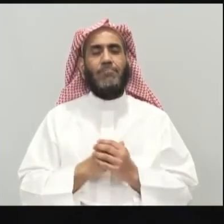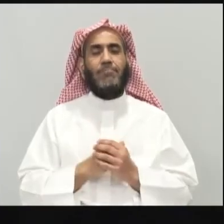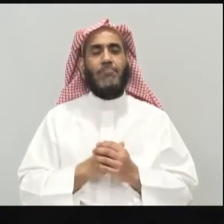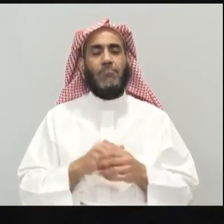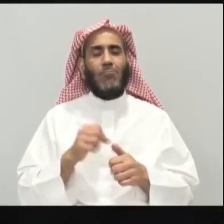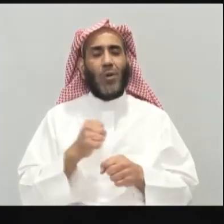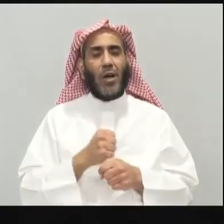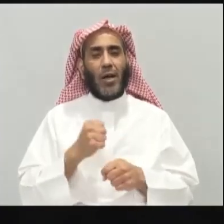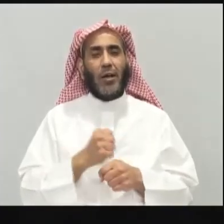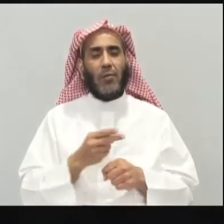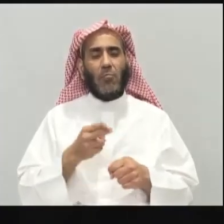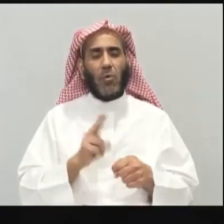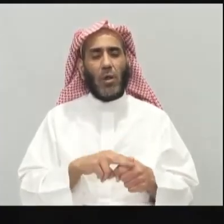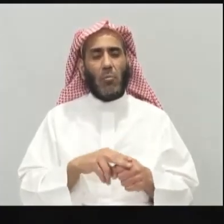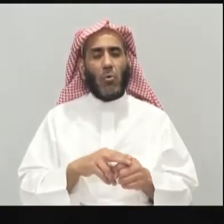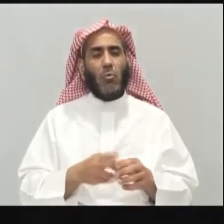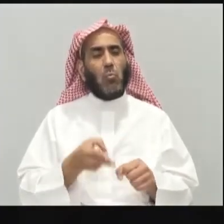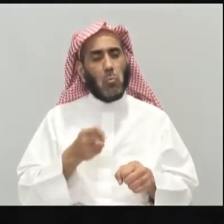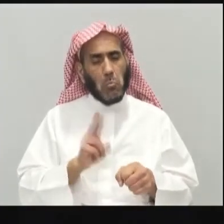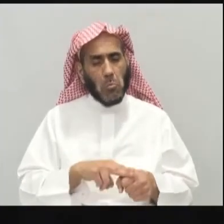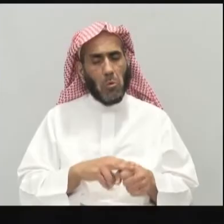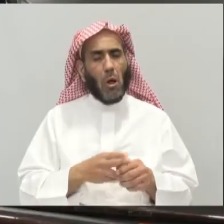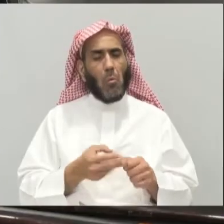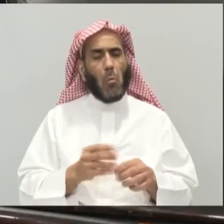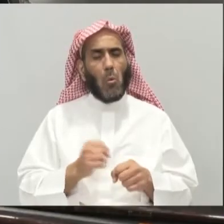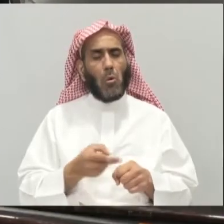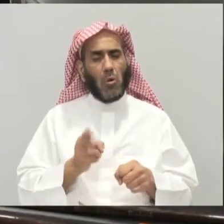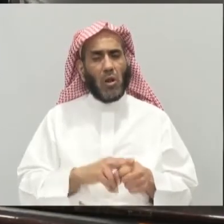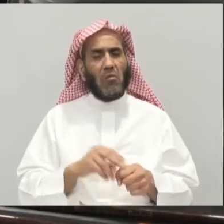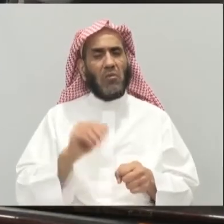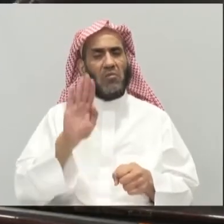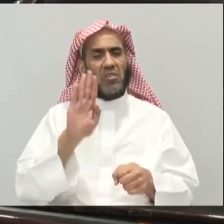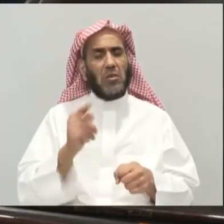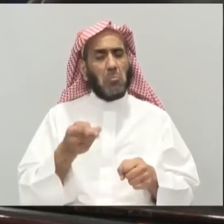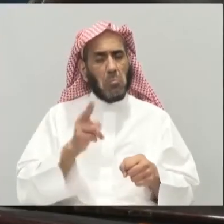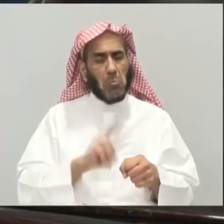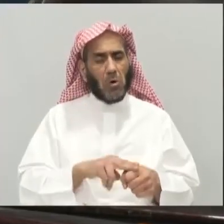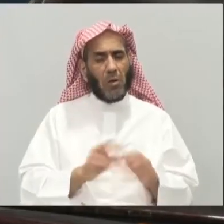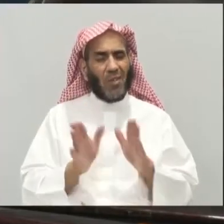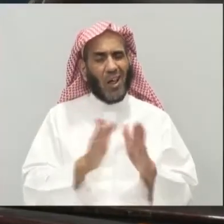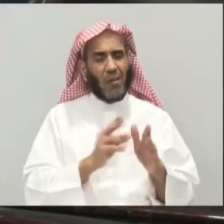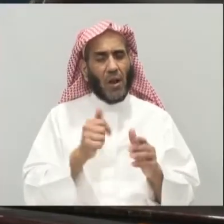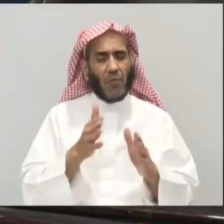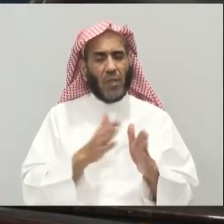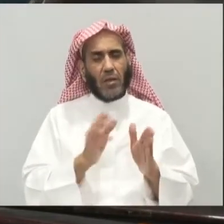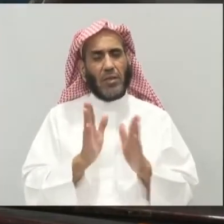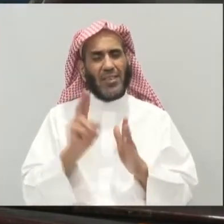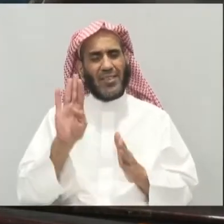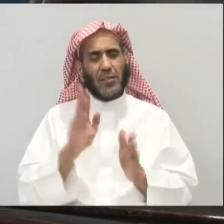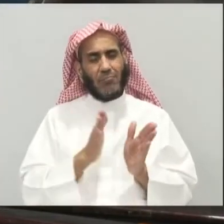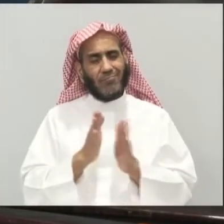ايضا ممكن نعيد عليه مره اخرى على حرف السين ابدا الان نشتغل على الحرف اللي بعده